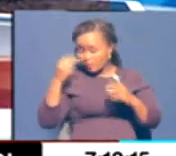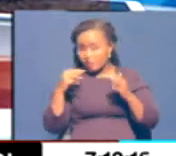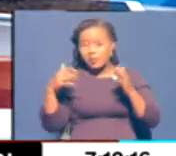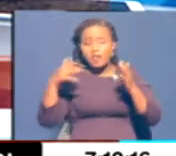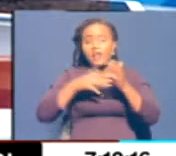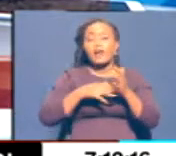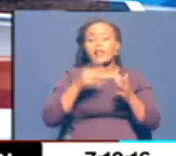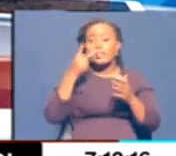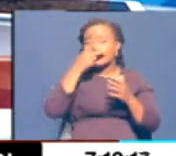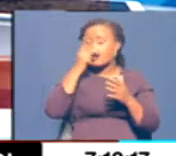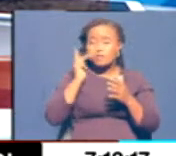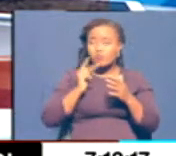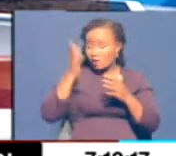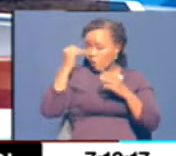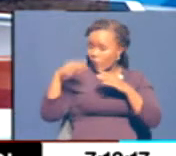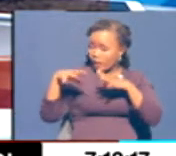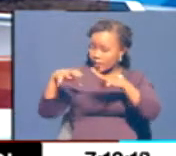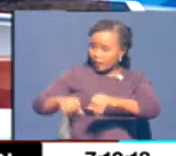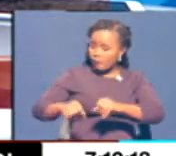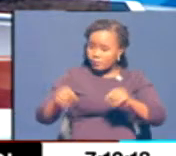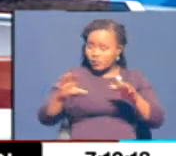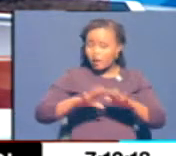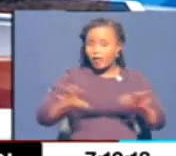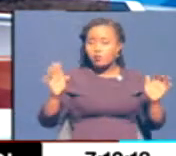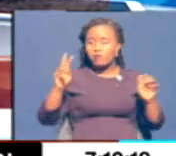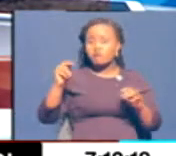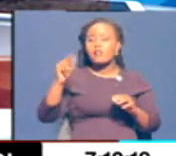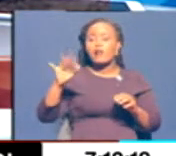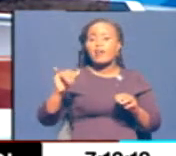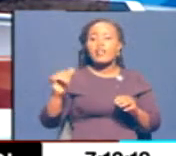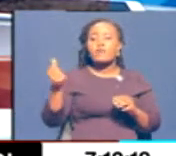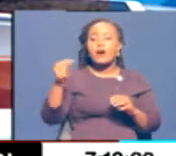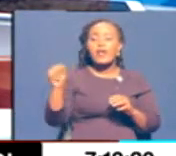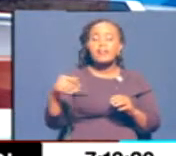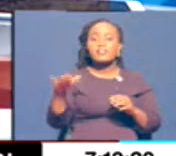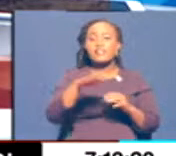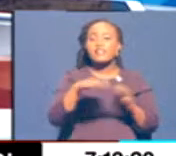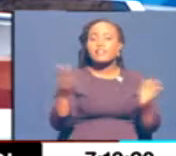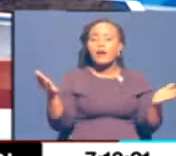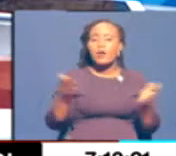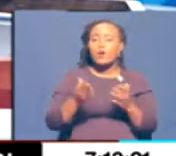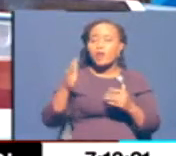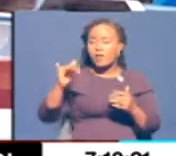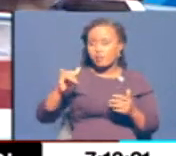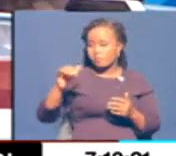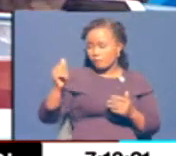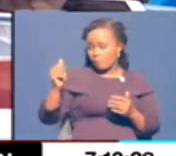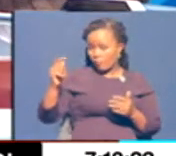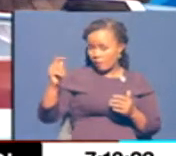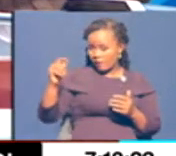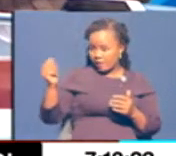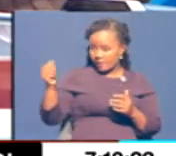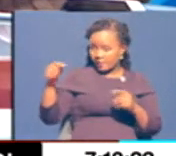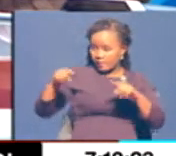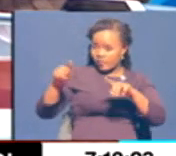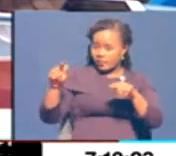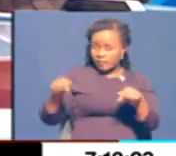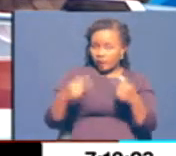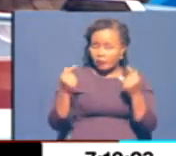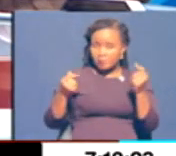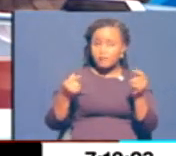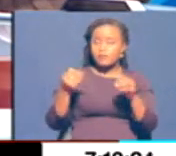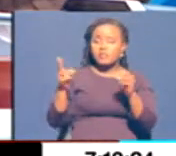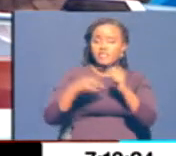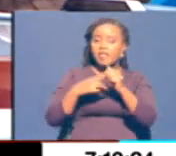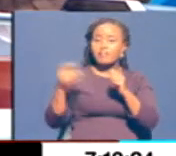ya unyakuzi wa ardhi ya shirika la NYS katika eneo la Yata. Hatua hiyo imejiri miezi saba baada ya Kalonzo kuwataka maafisa